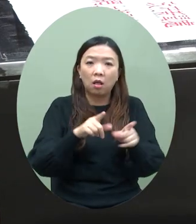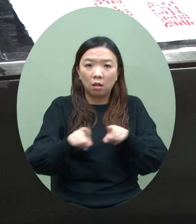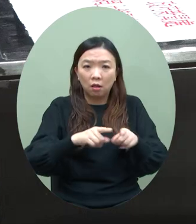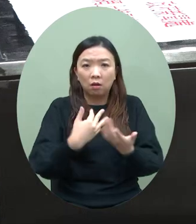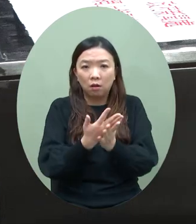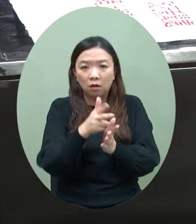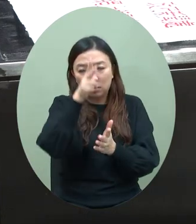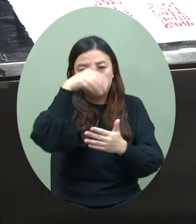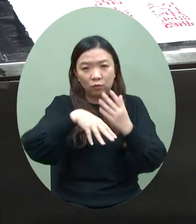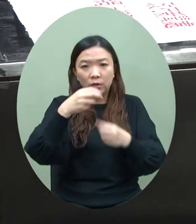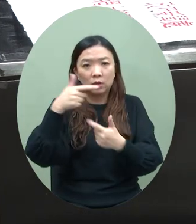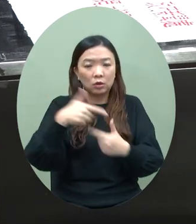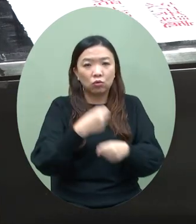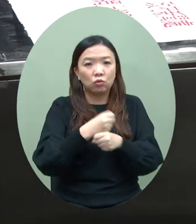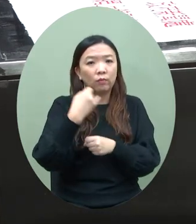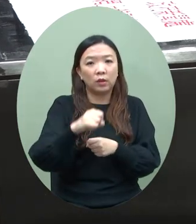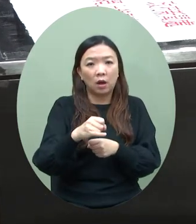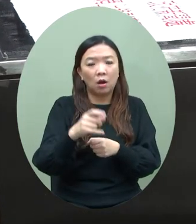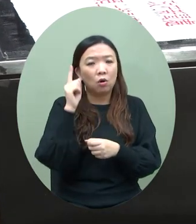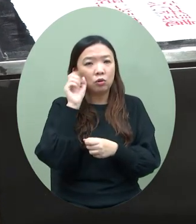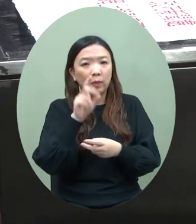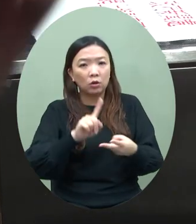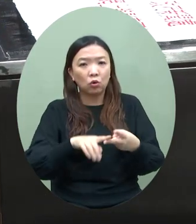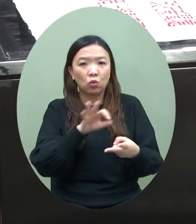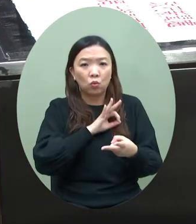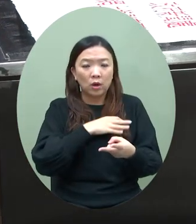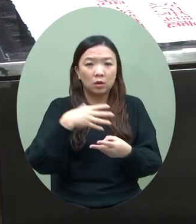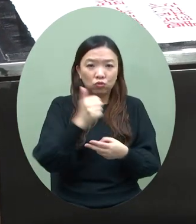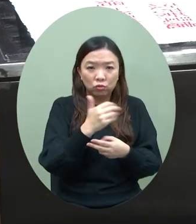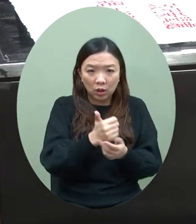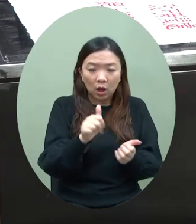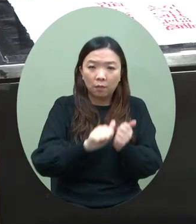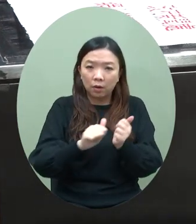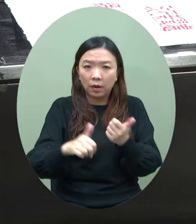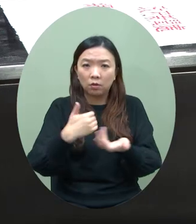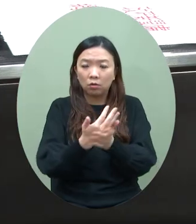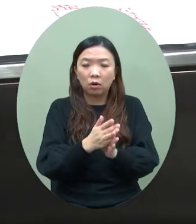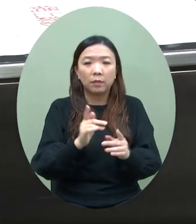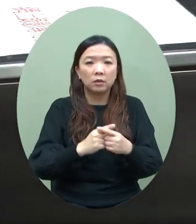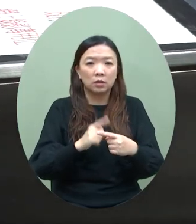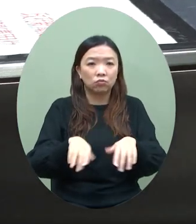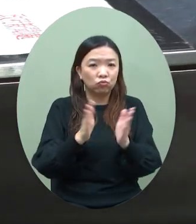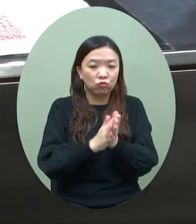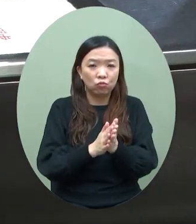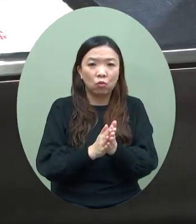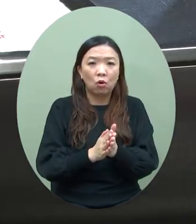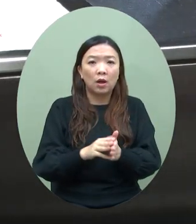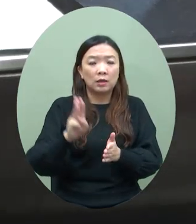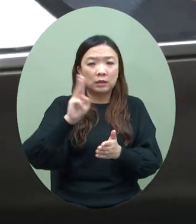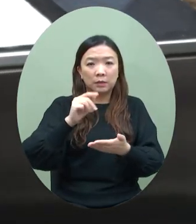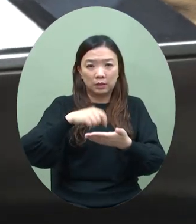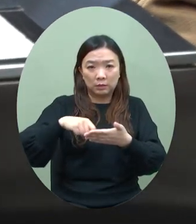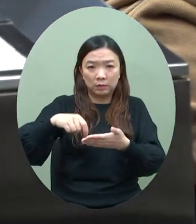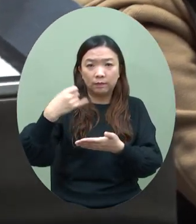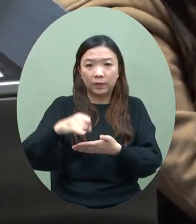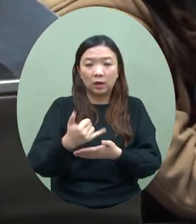方即工會的主席和理事等人是否完全不可能去通過簽署聲明這一關呢？當局有沒有掌